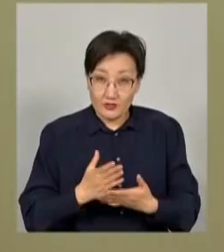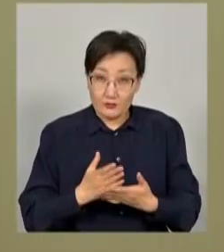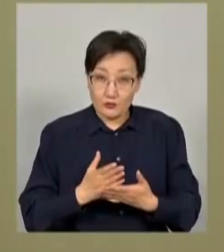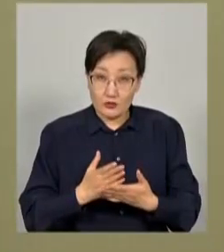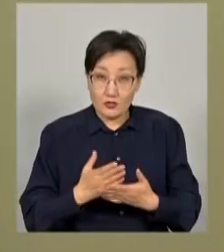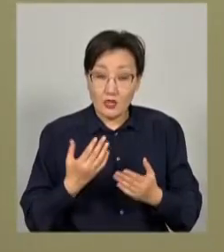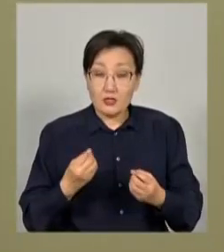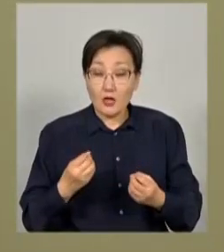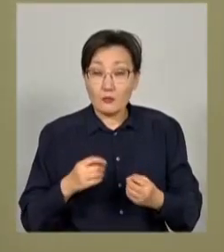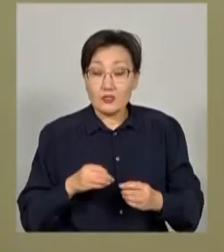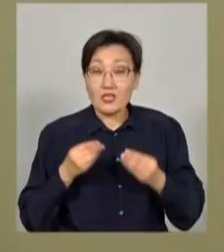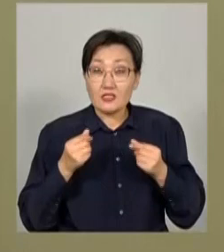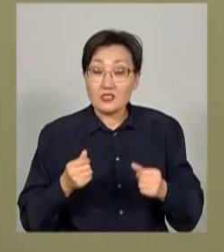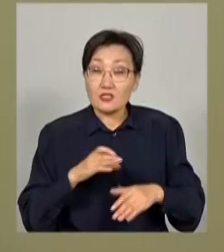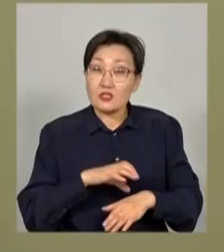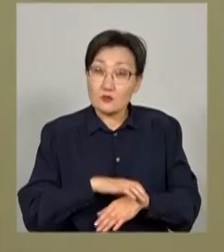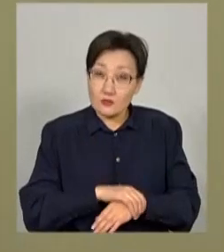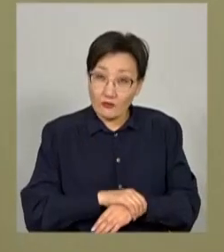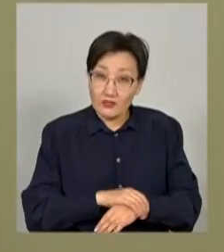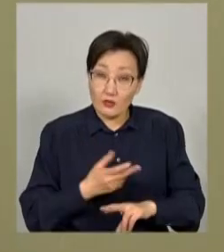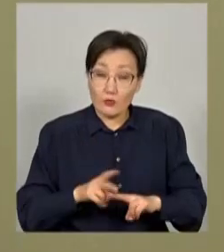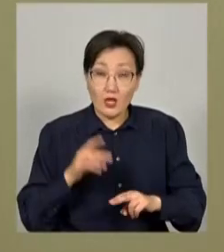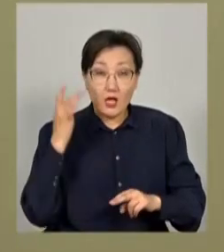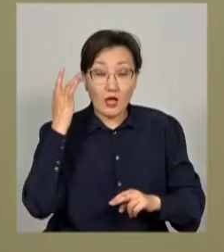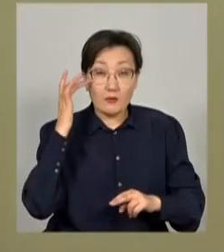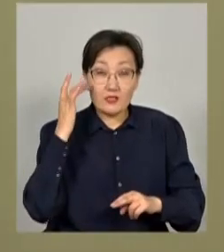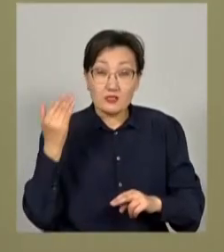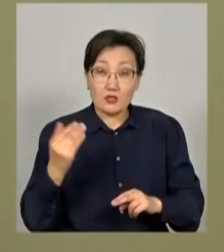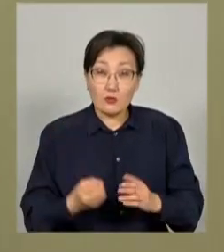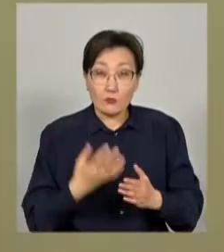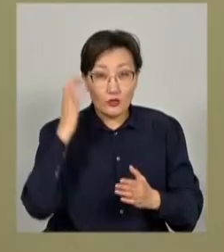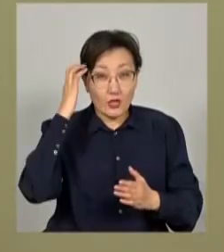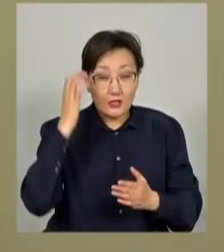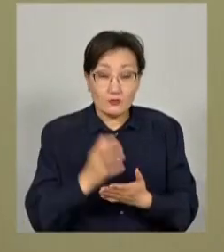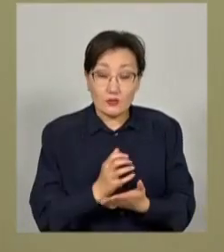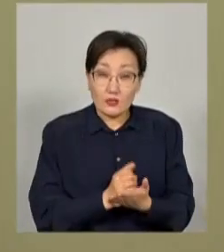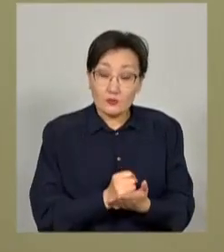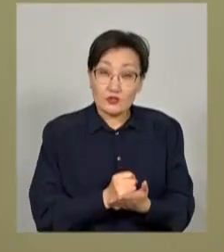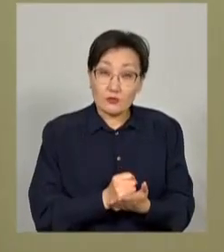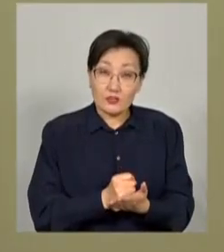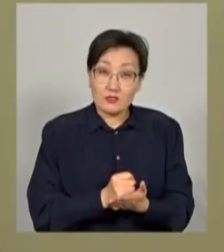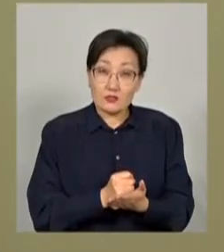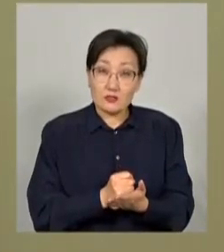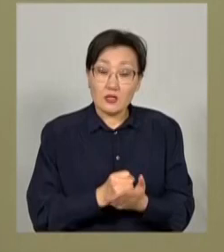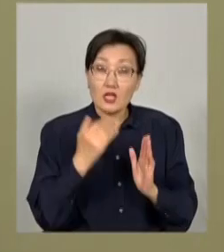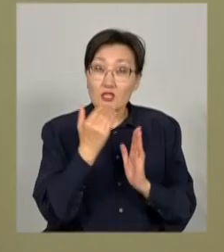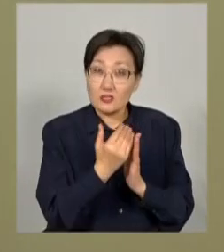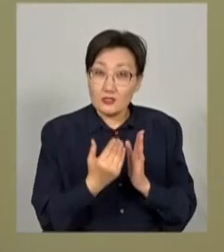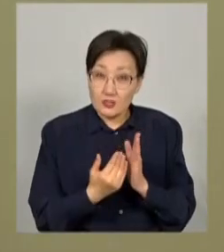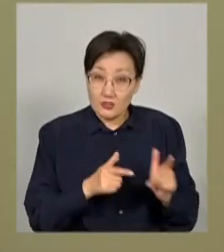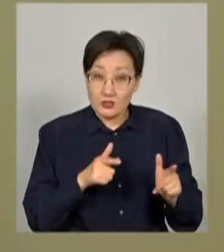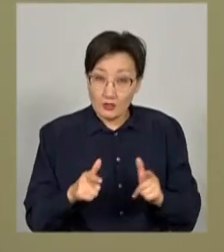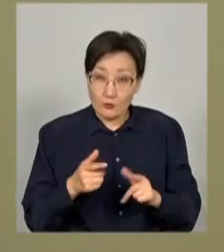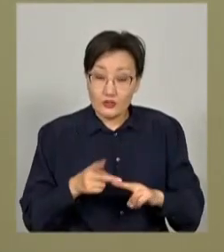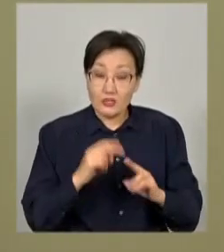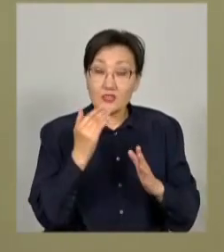бөлек тағы да бір әсер етіп отырған фактор бар. Ол Америкадағы мұнай қорының, мұнай запасының статистикасы шықты.